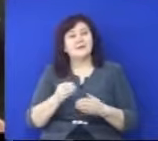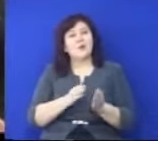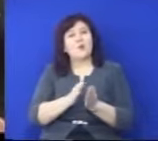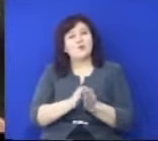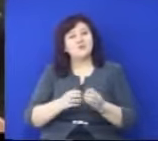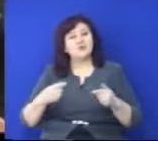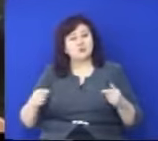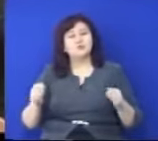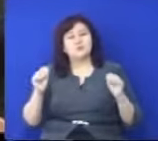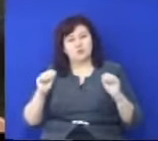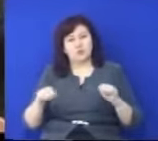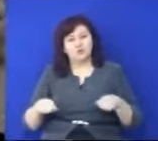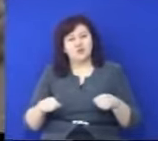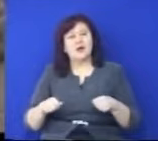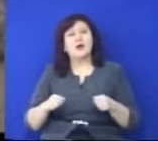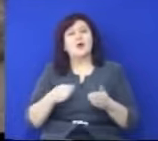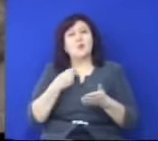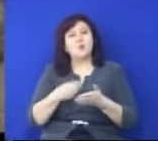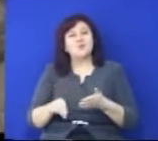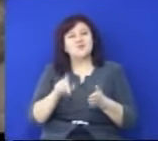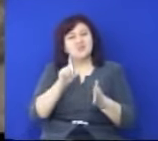қалта көтеретіндей мөлшерде сатылды.